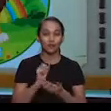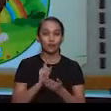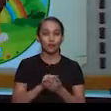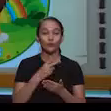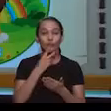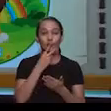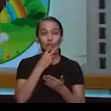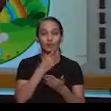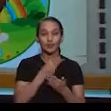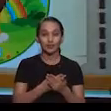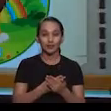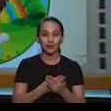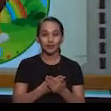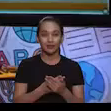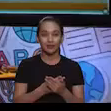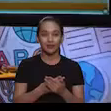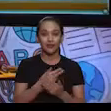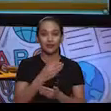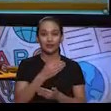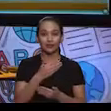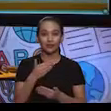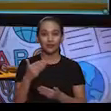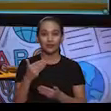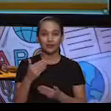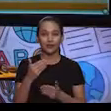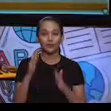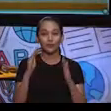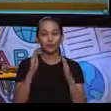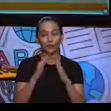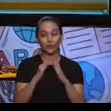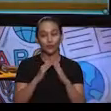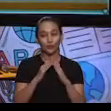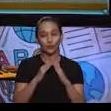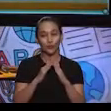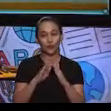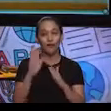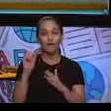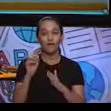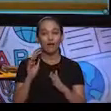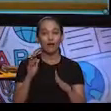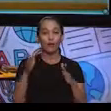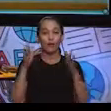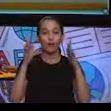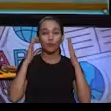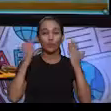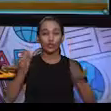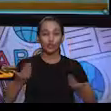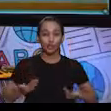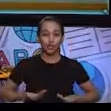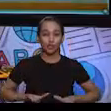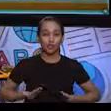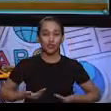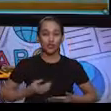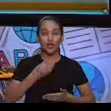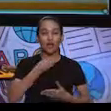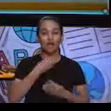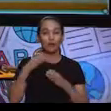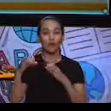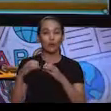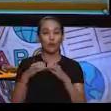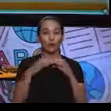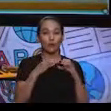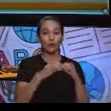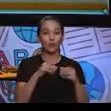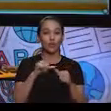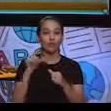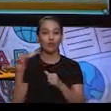ham ko'rinib turibdiki, demak siz uy va yovvoyi hayvonlarni alohida guruhlab yozishingiz